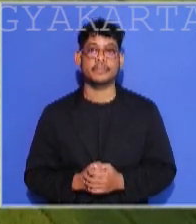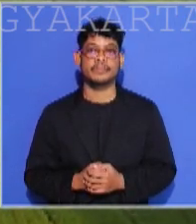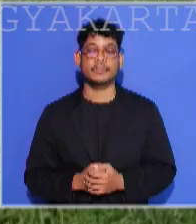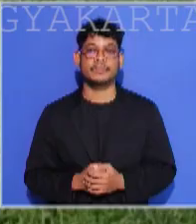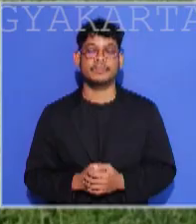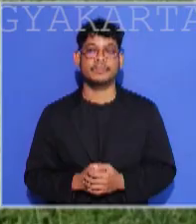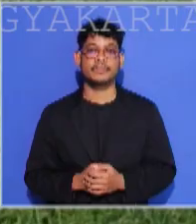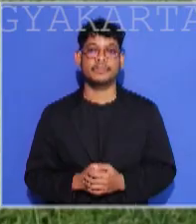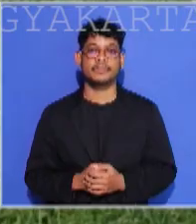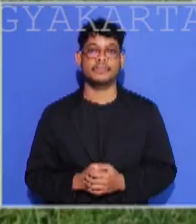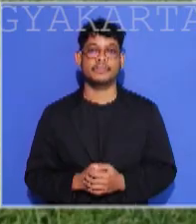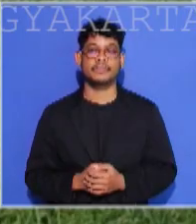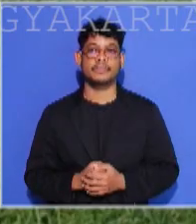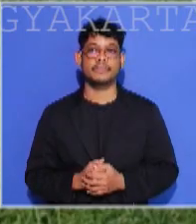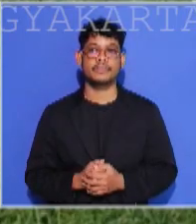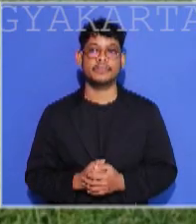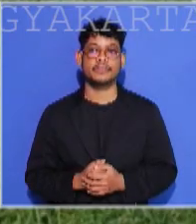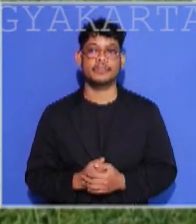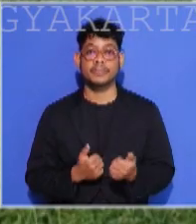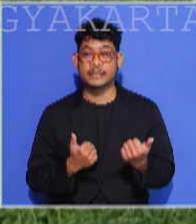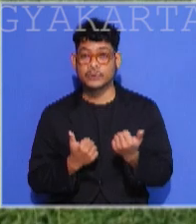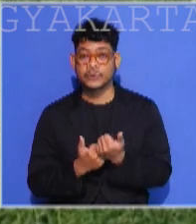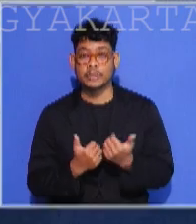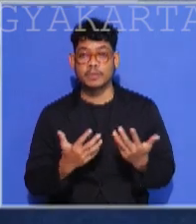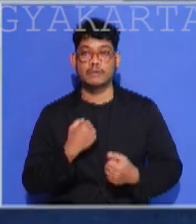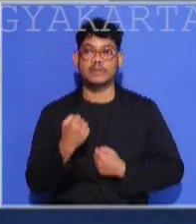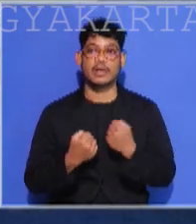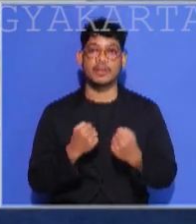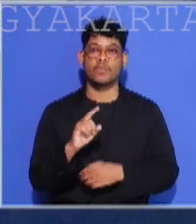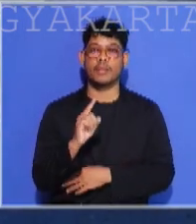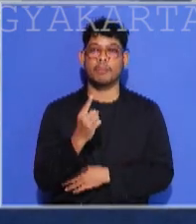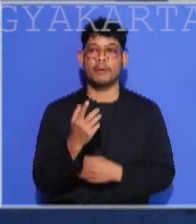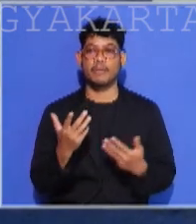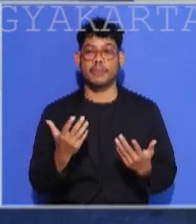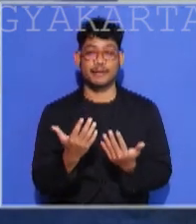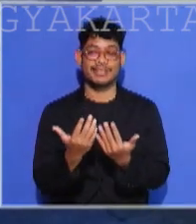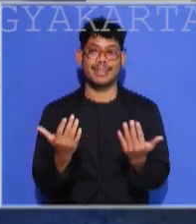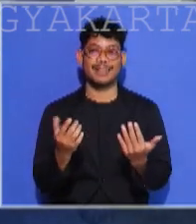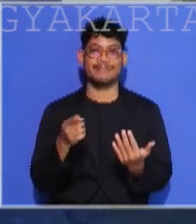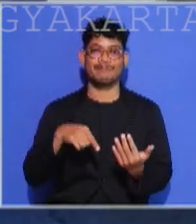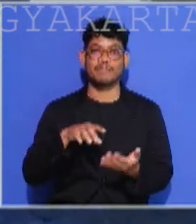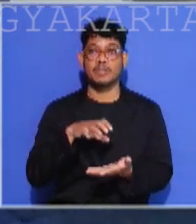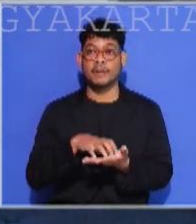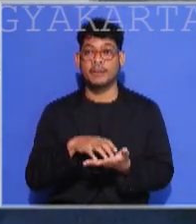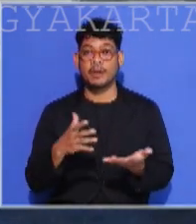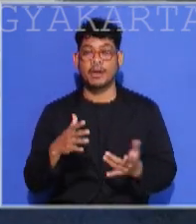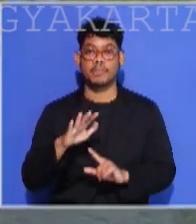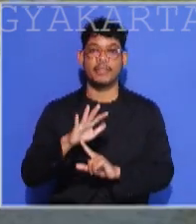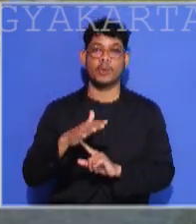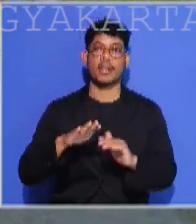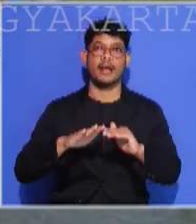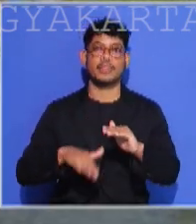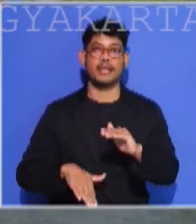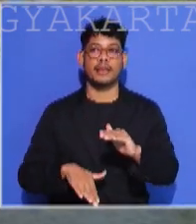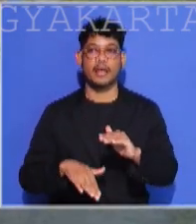setempat sebagai pendukung utama aktivitas usaha pertanian masyarakat di kawasan kabupaten Bantul bagian selatan keberadaan Sungai